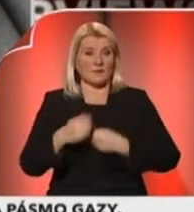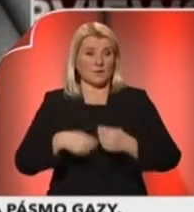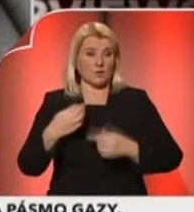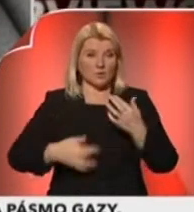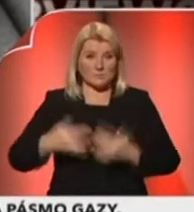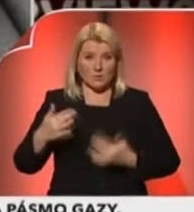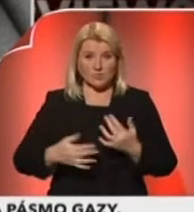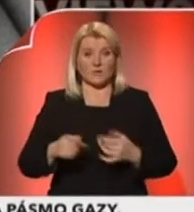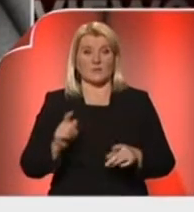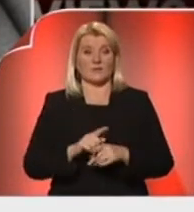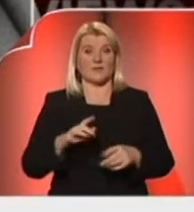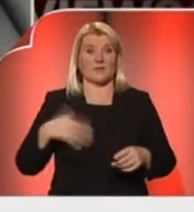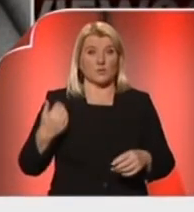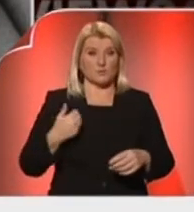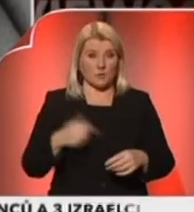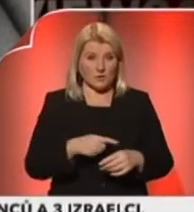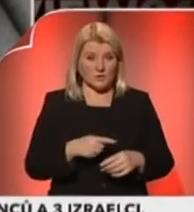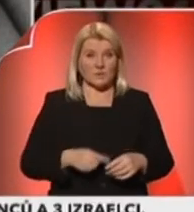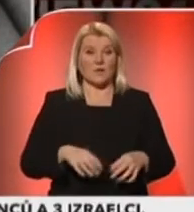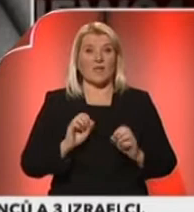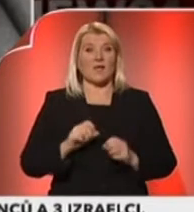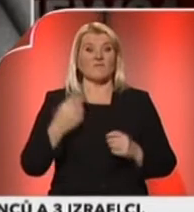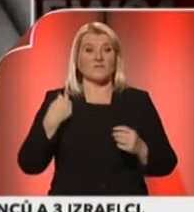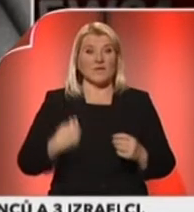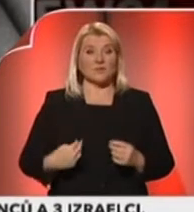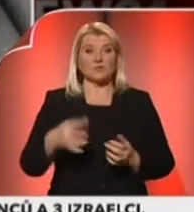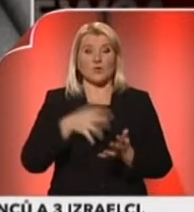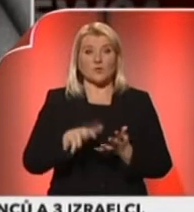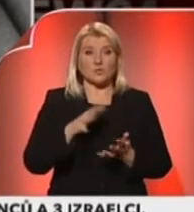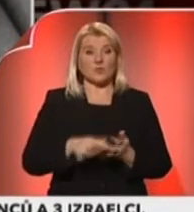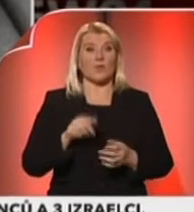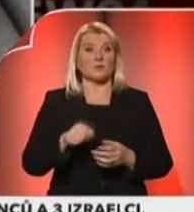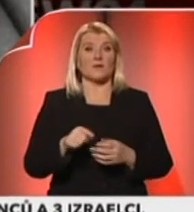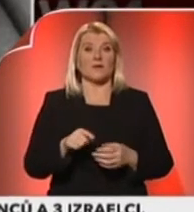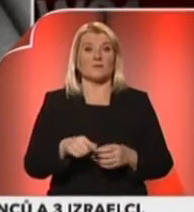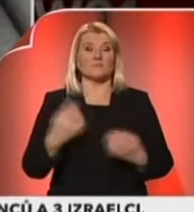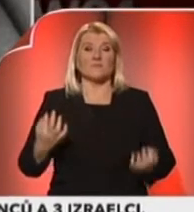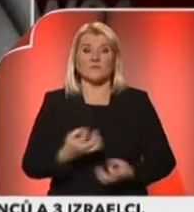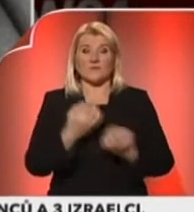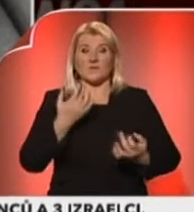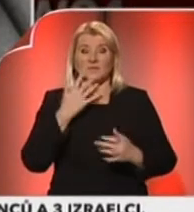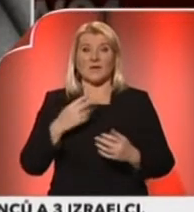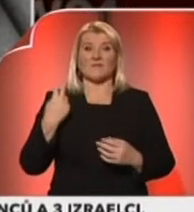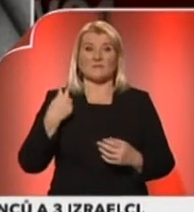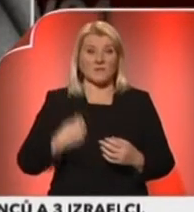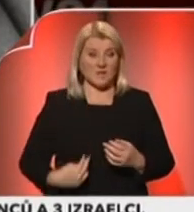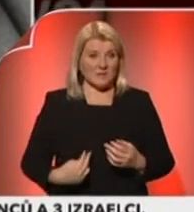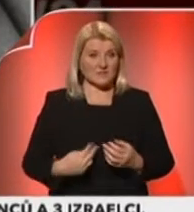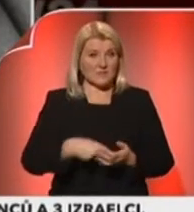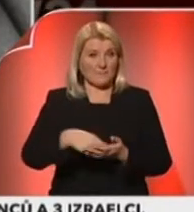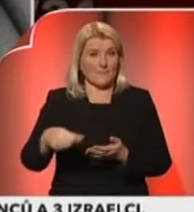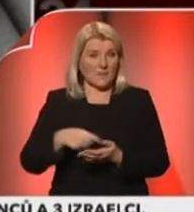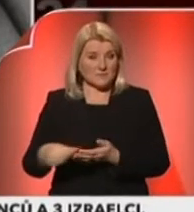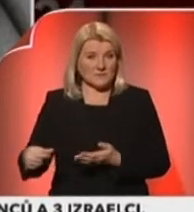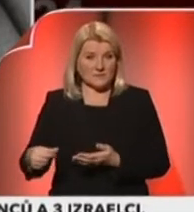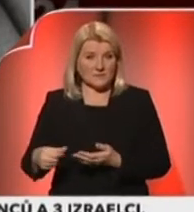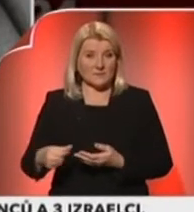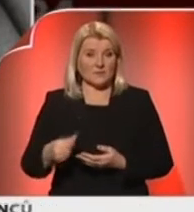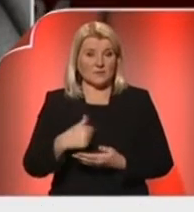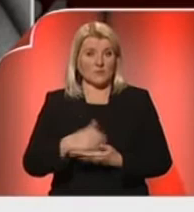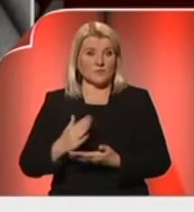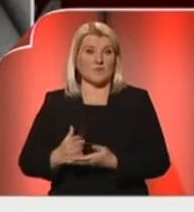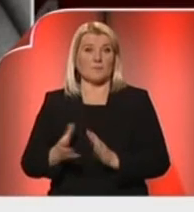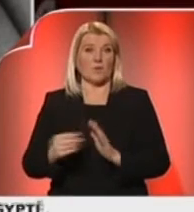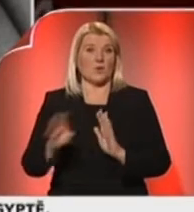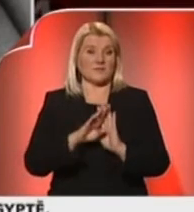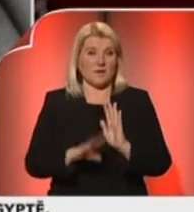a hospodaření, kdežto finanční kontrola, ta je o tom, jak ty finance jsou vynakládány dle